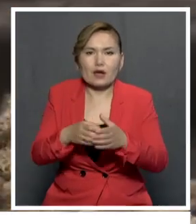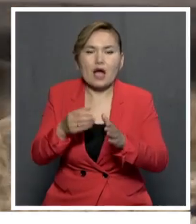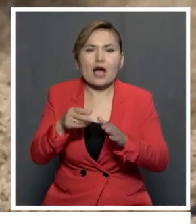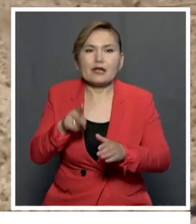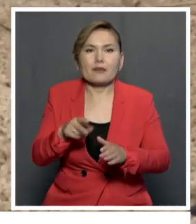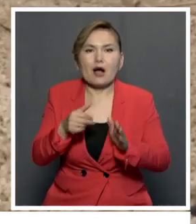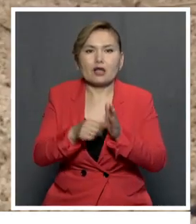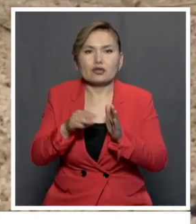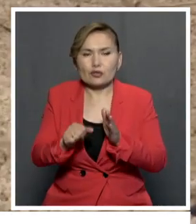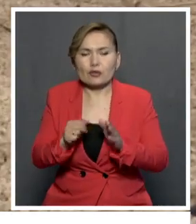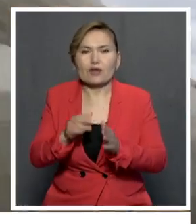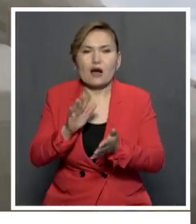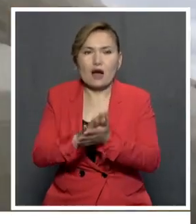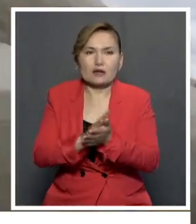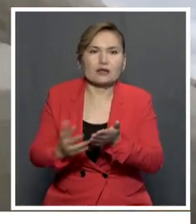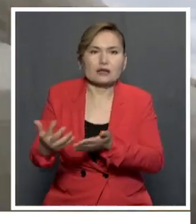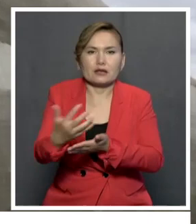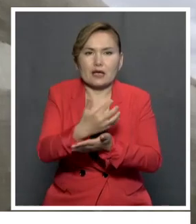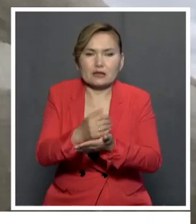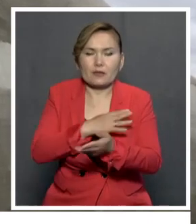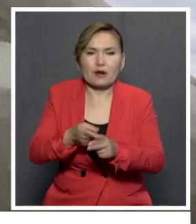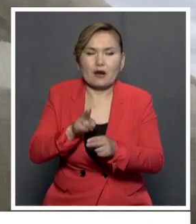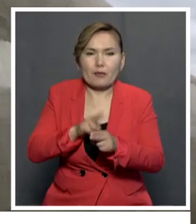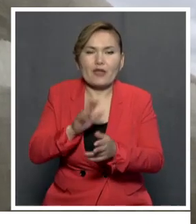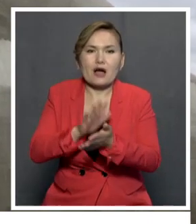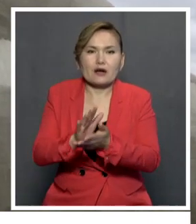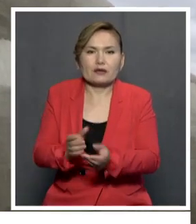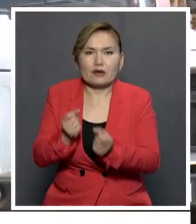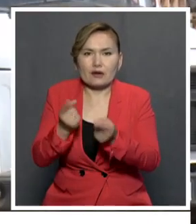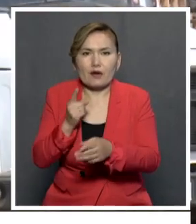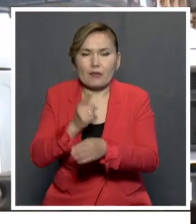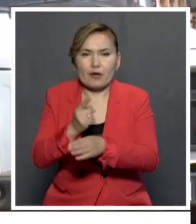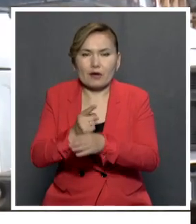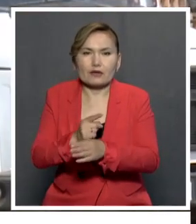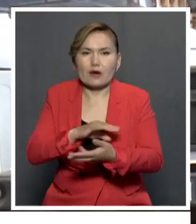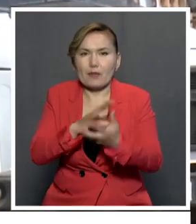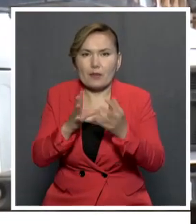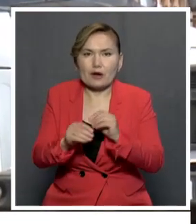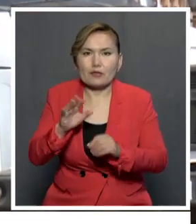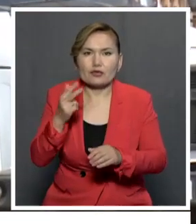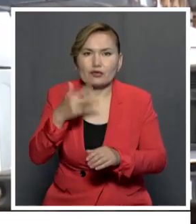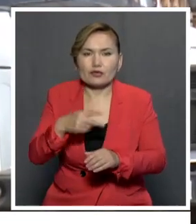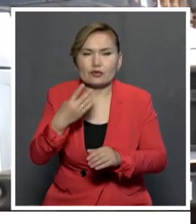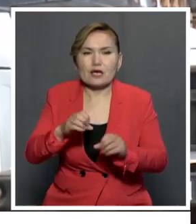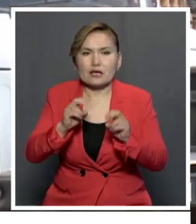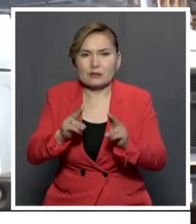қалдық шығарылды. Заңсыз күл қоқыс төгетін орындарды болдырмау үшін барлығы 534 контейнер қойылмақ.